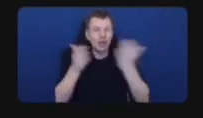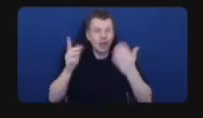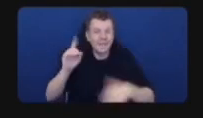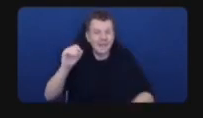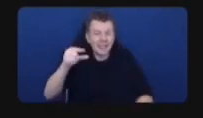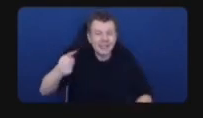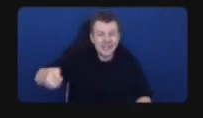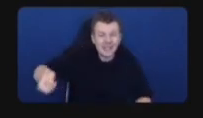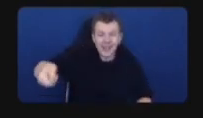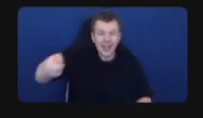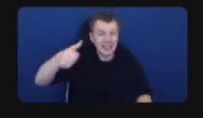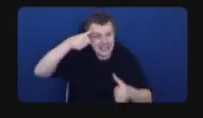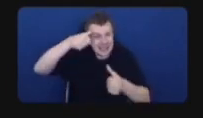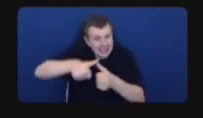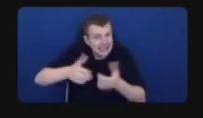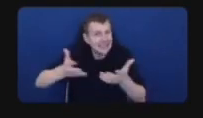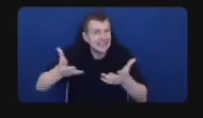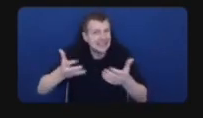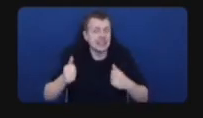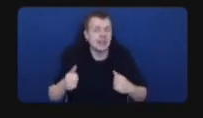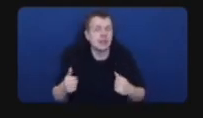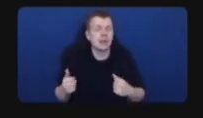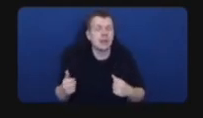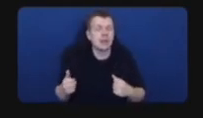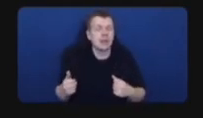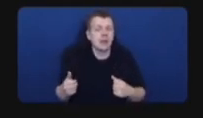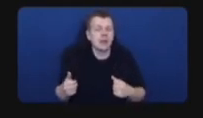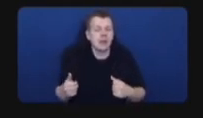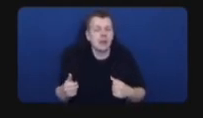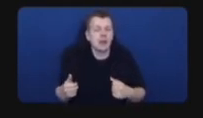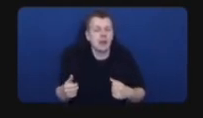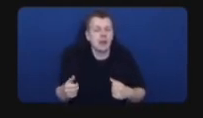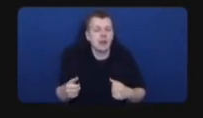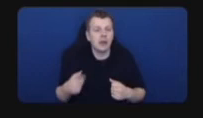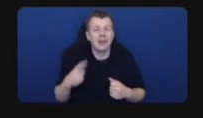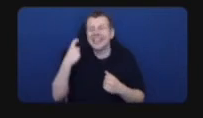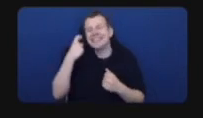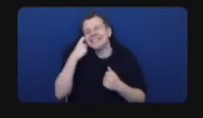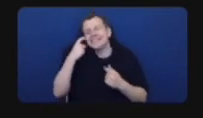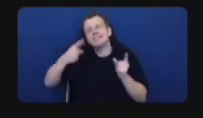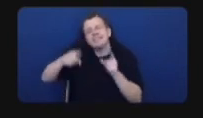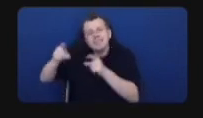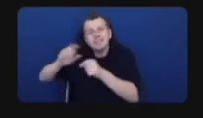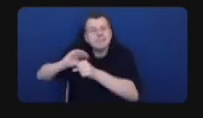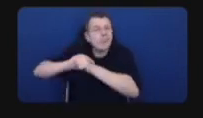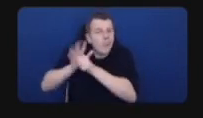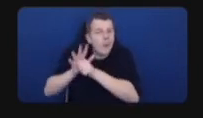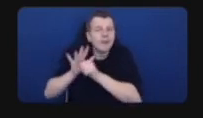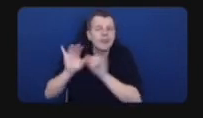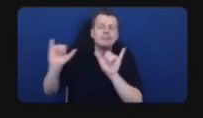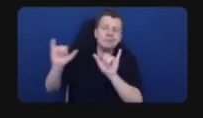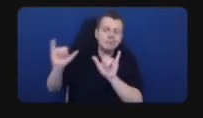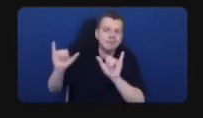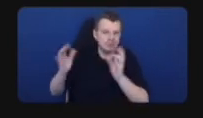ASPCA.gov 可以看看我们有没有一些帮一些宠物提供住房的地方。